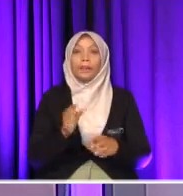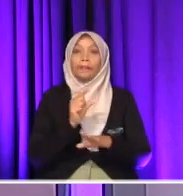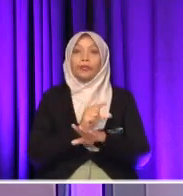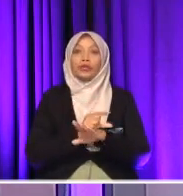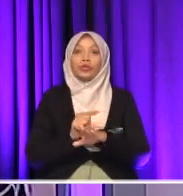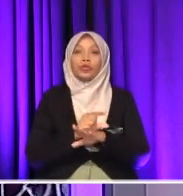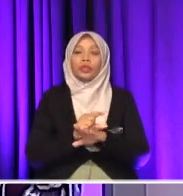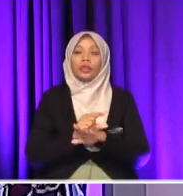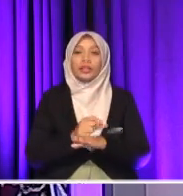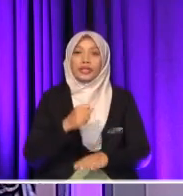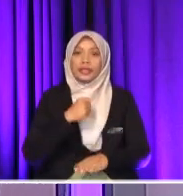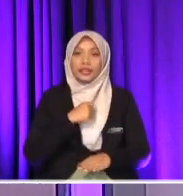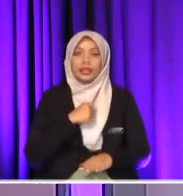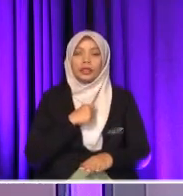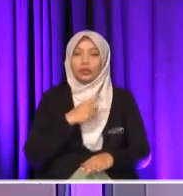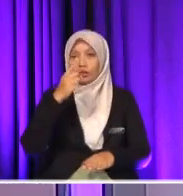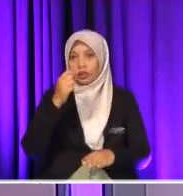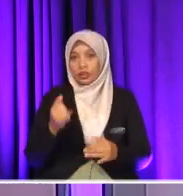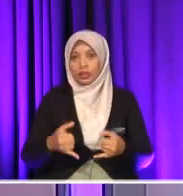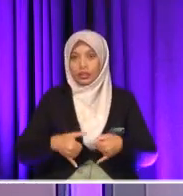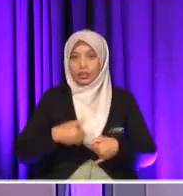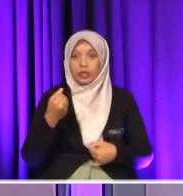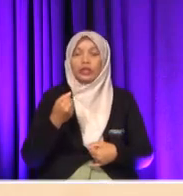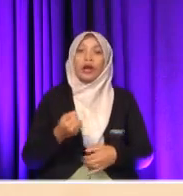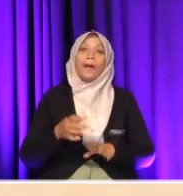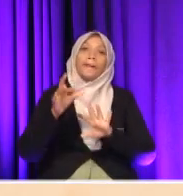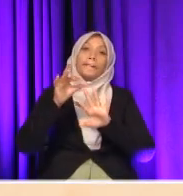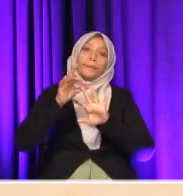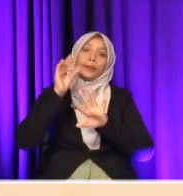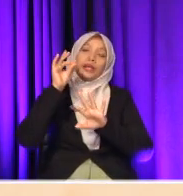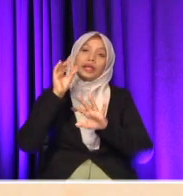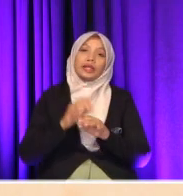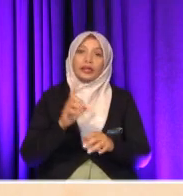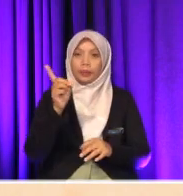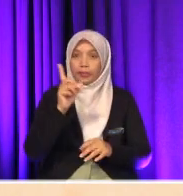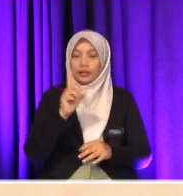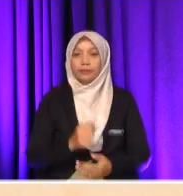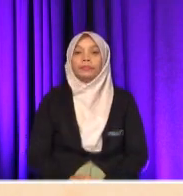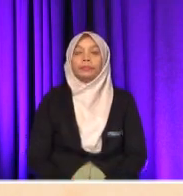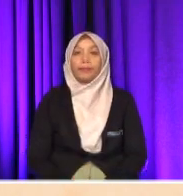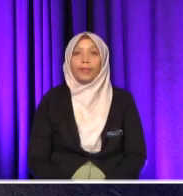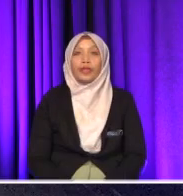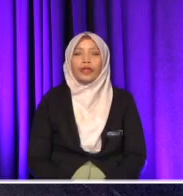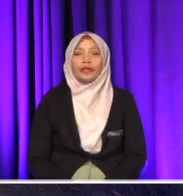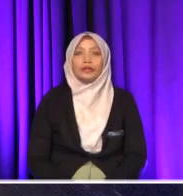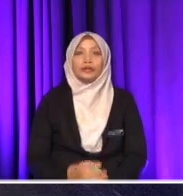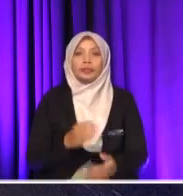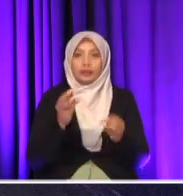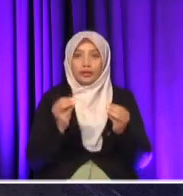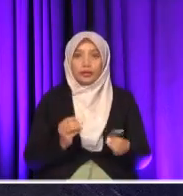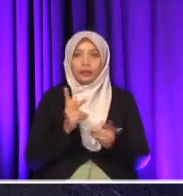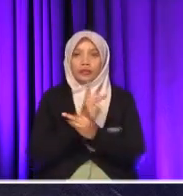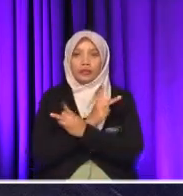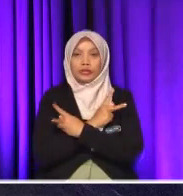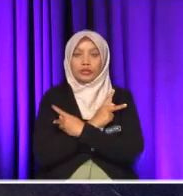itu sendiri sama ada ingin memilih sistem terus ataupun sistem tidak terus Baik terima kasih